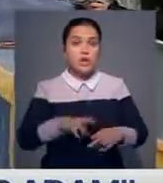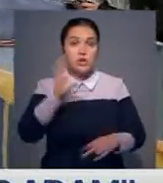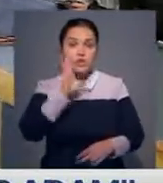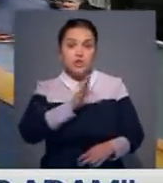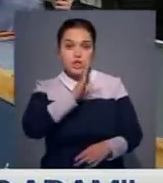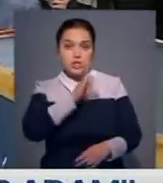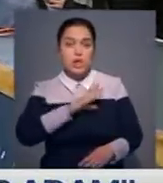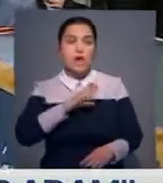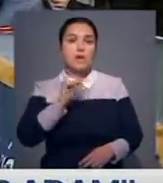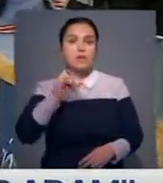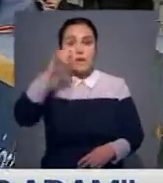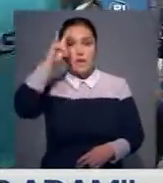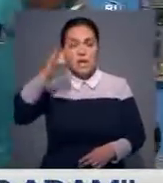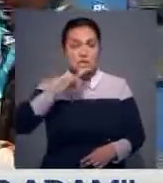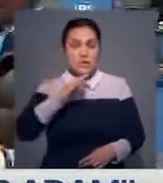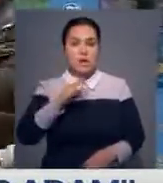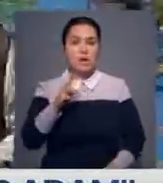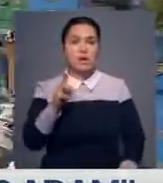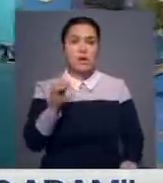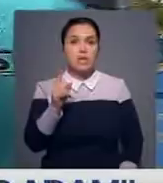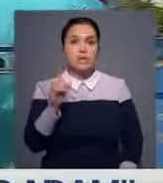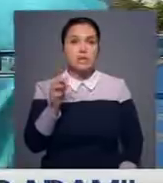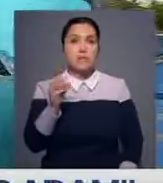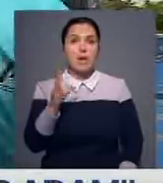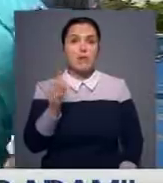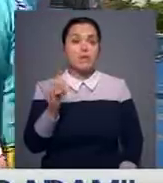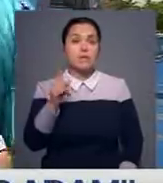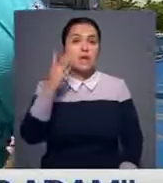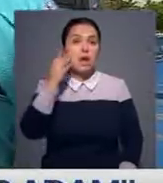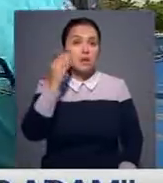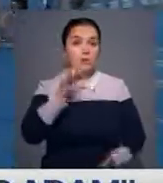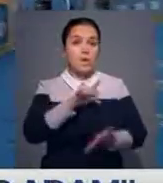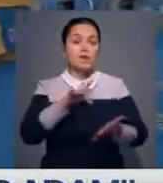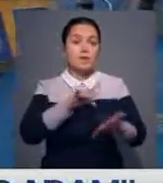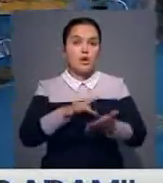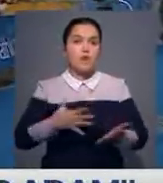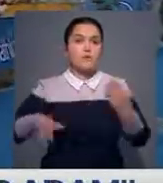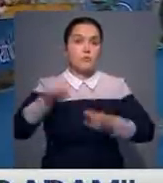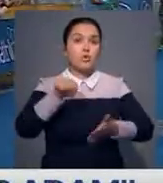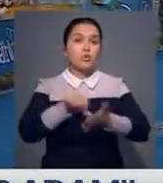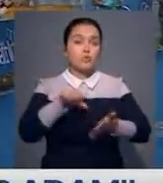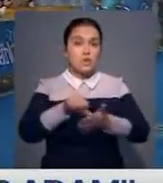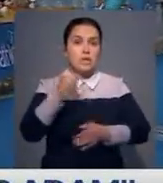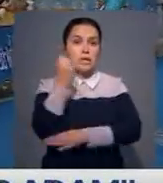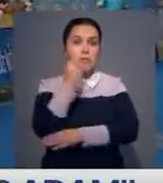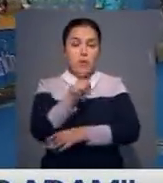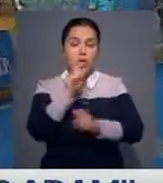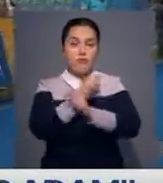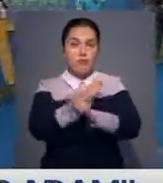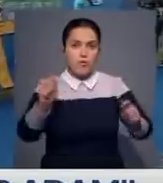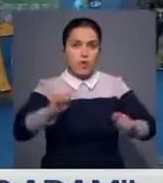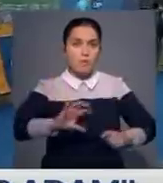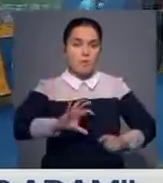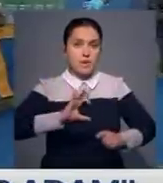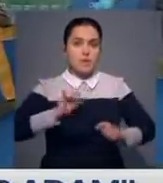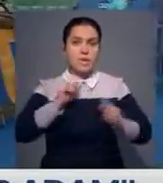абсолютом среди женщин стала наша соотечественница Салтанат Казыбаева из Алматы. Всем участникам и победителям вручили специальные